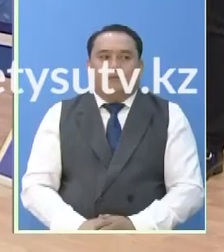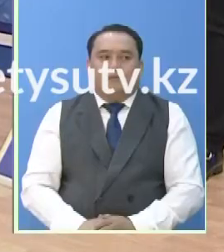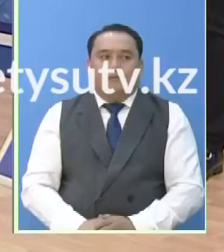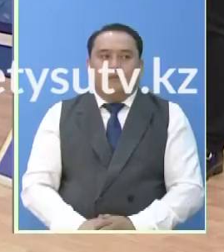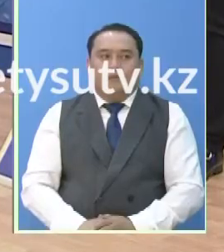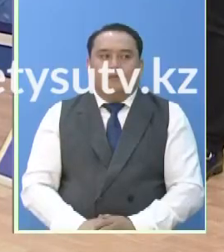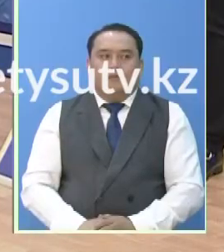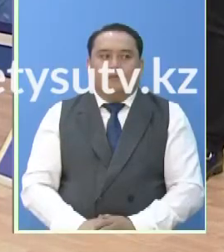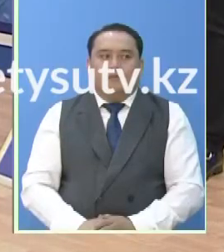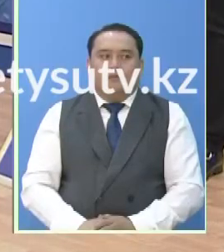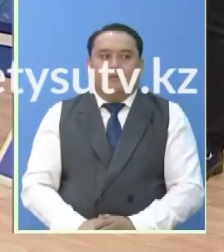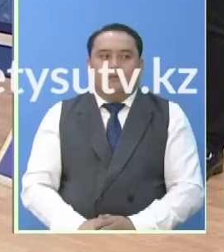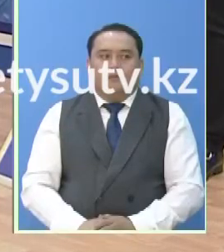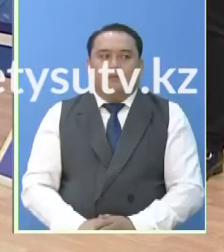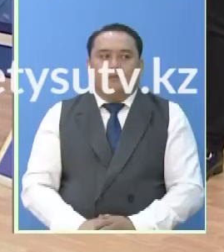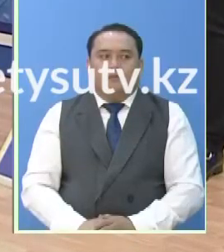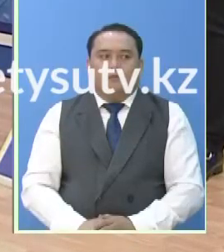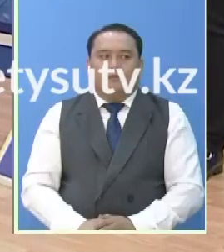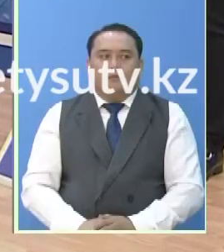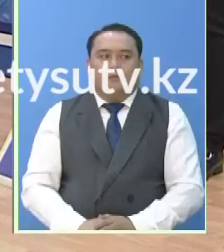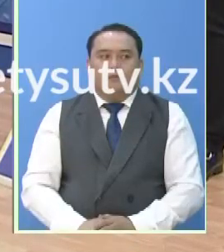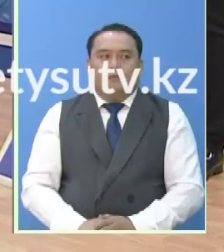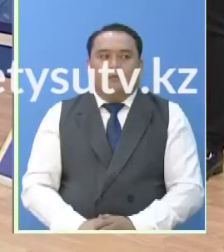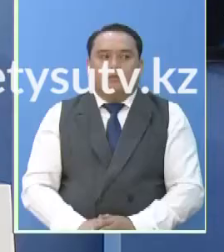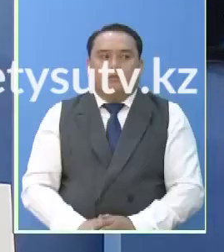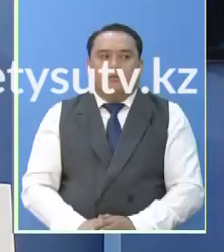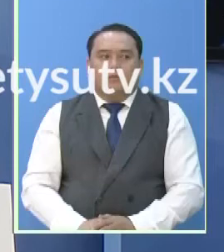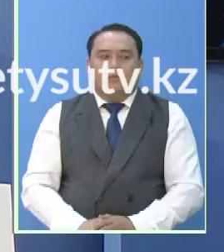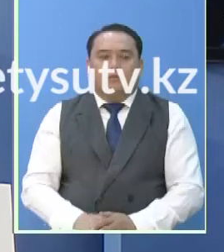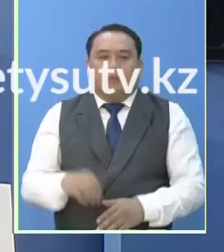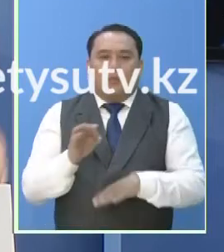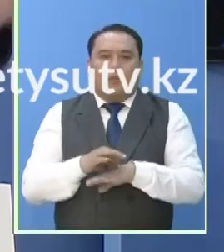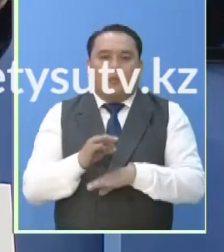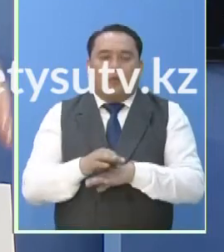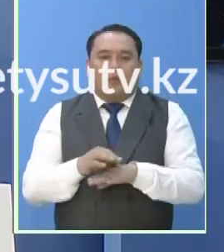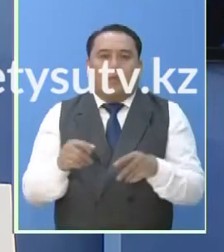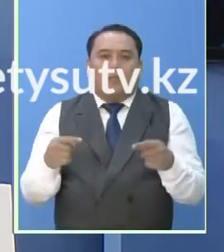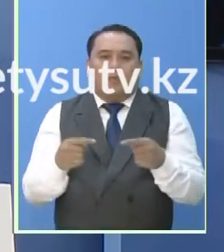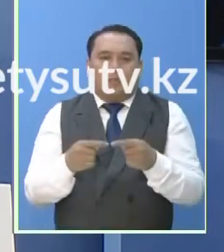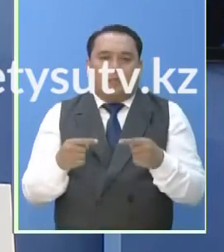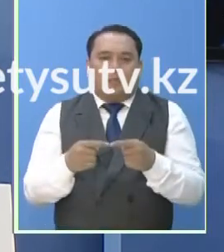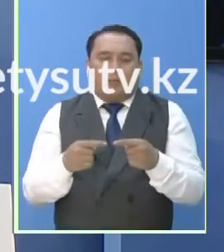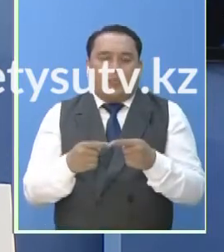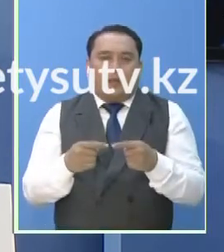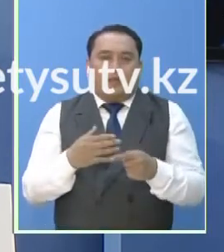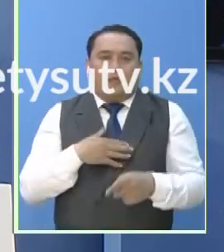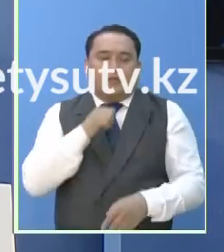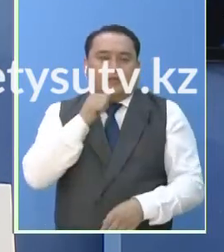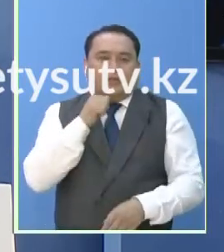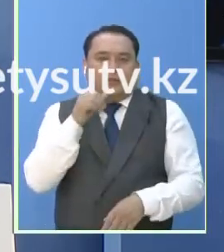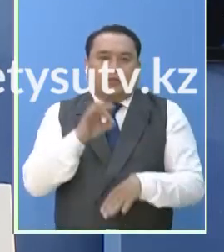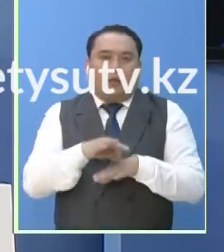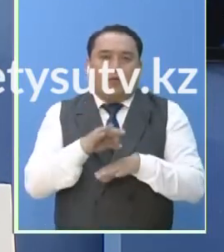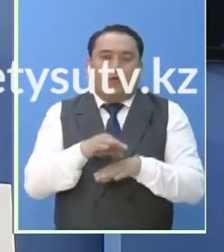энди экөөбүздүн булайша айтканда ауруубуз бир экен. Мен баган айттым го. Менде де кан диабети бар